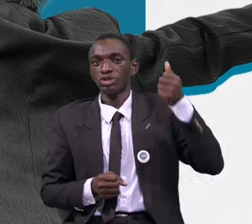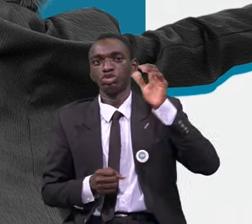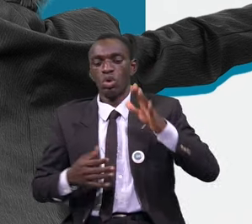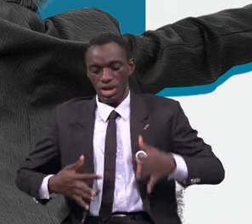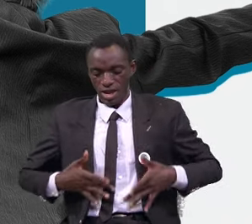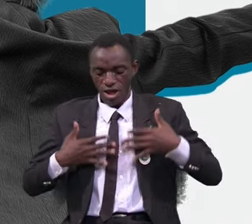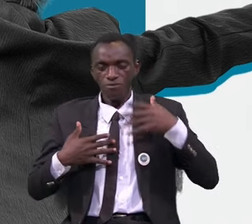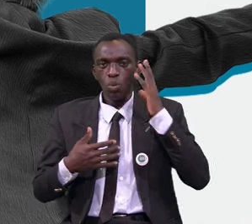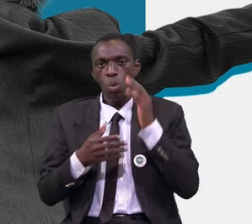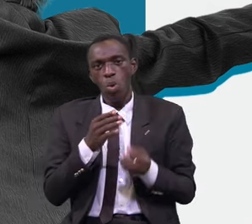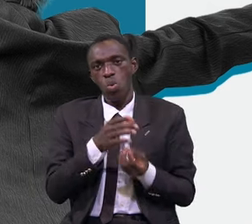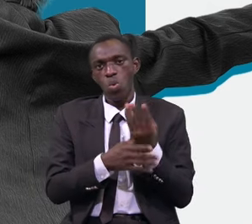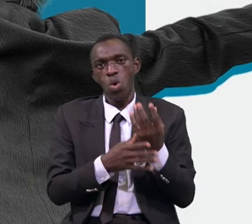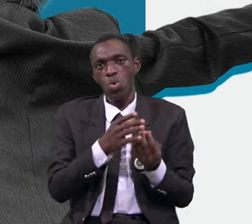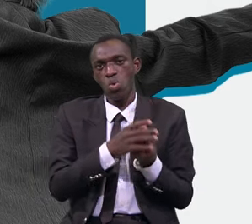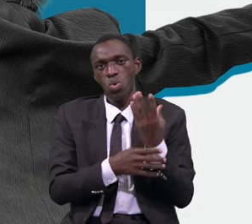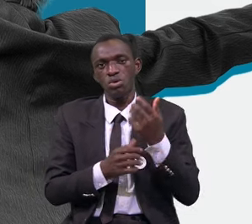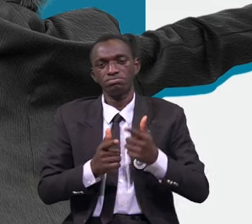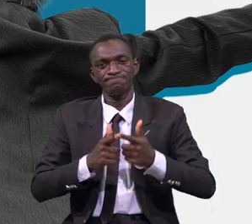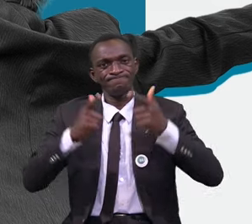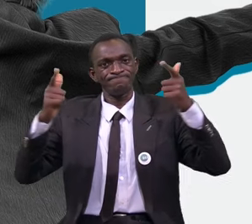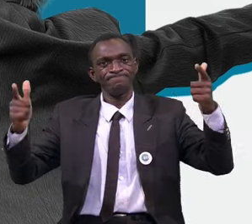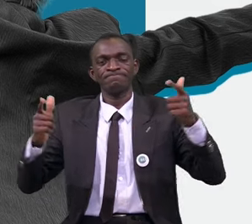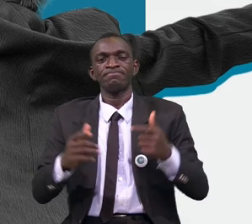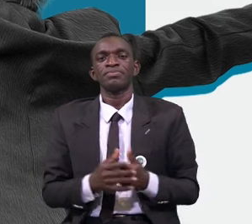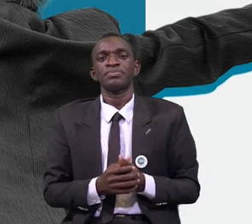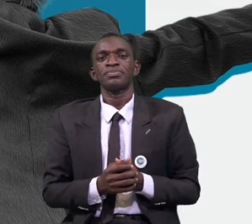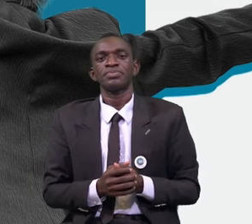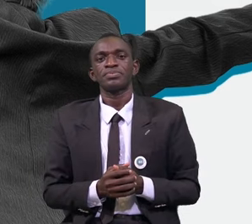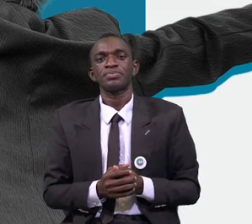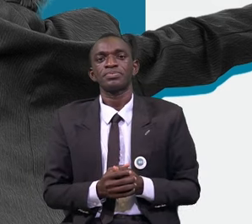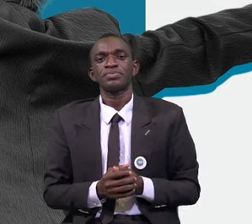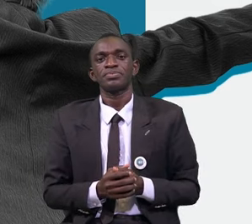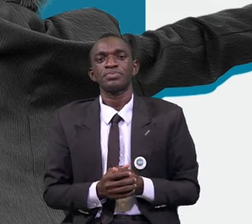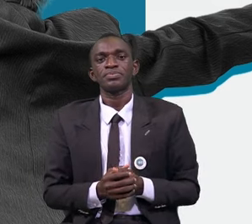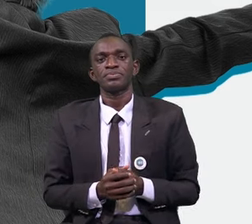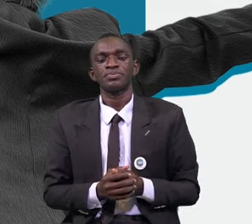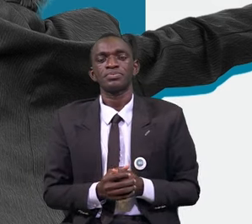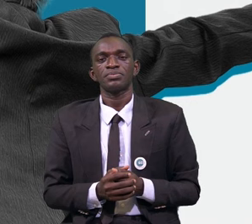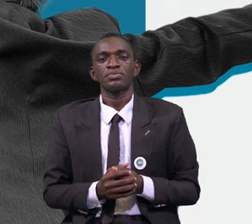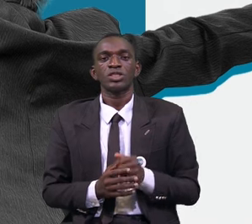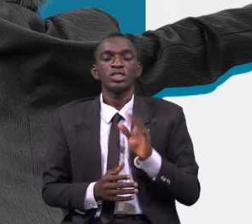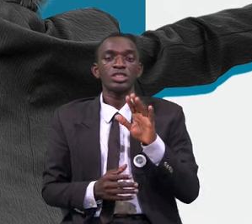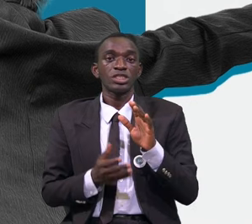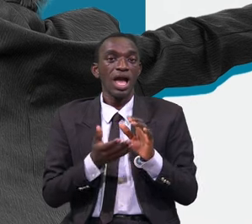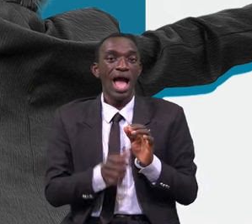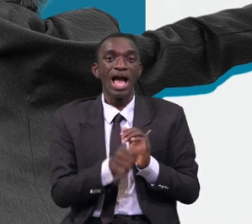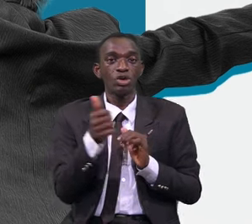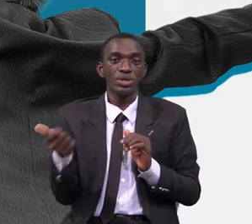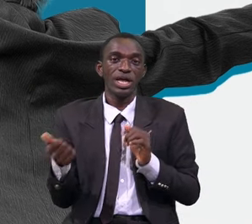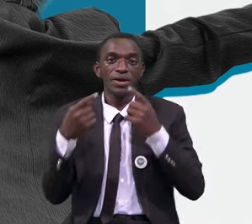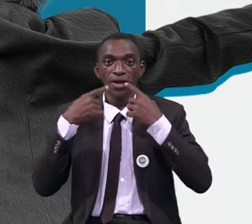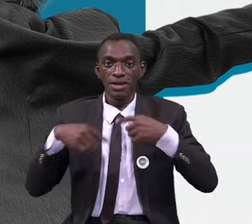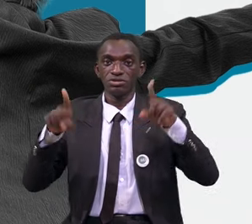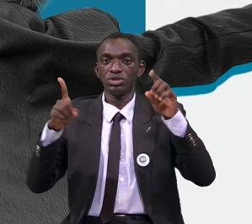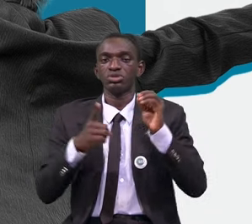bounds. Pour recevoir le meilleur afin que vos vies croissent et s'étendent. There's another announcement too.